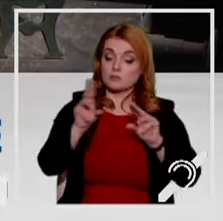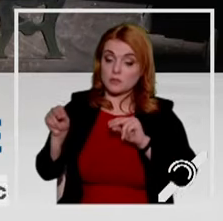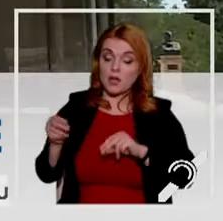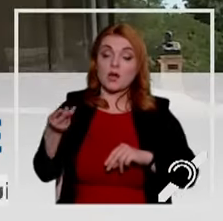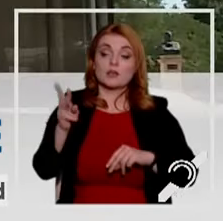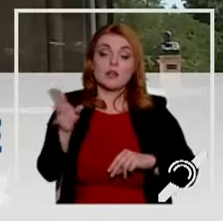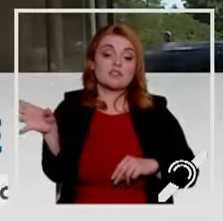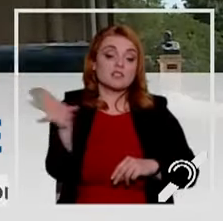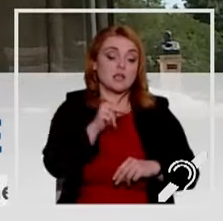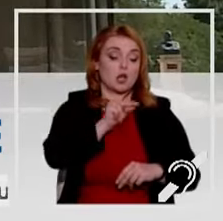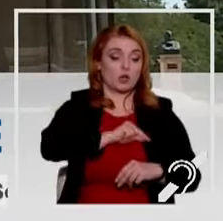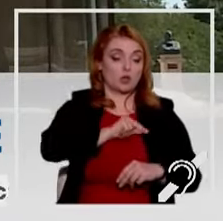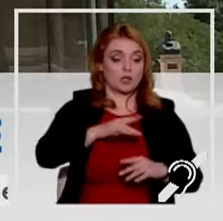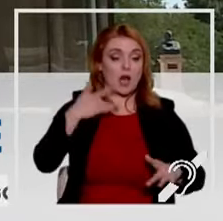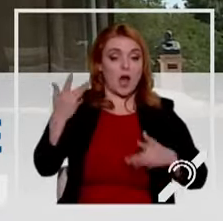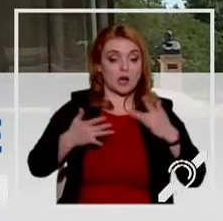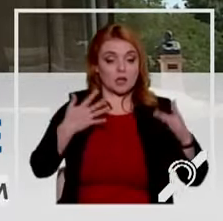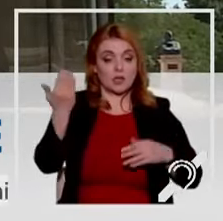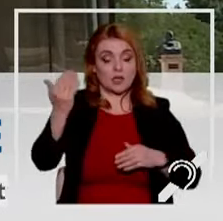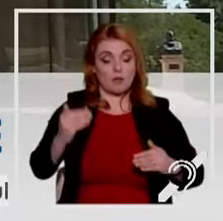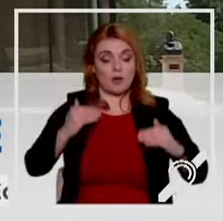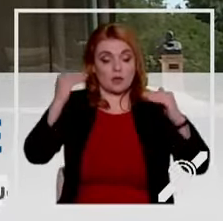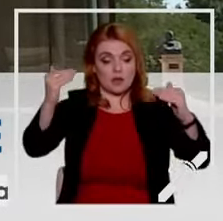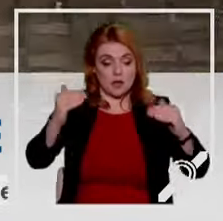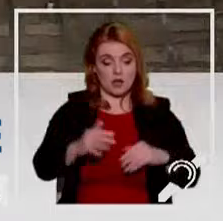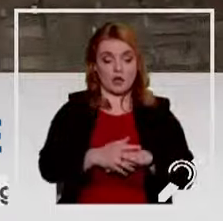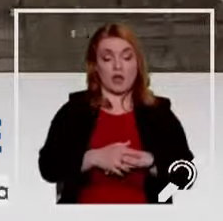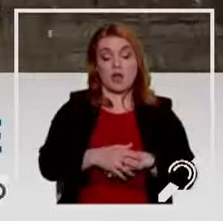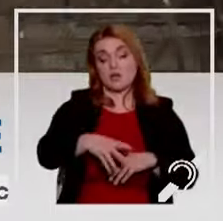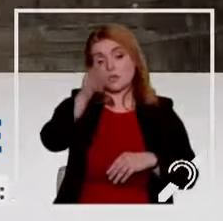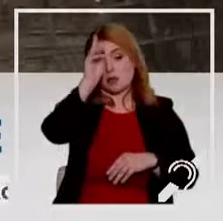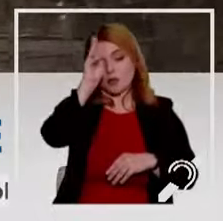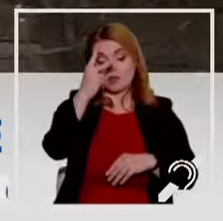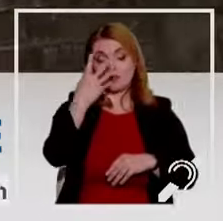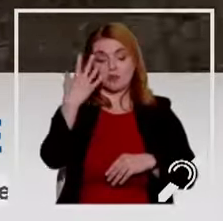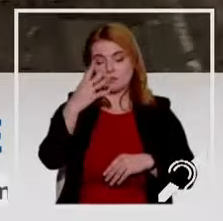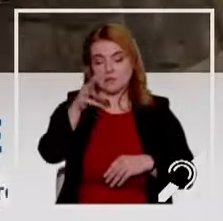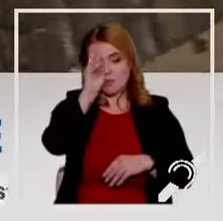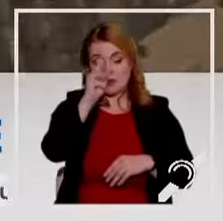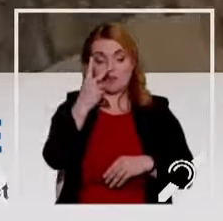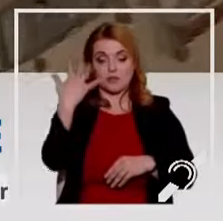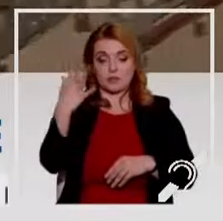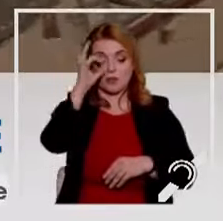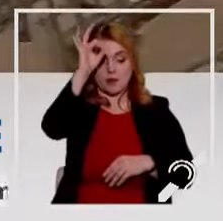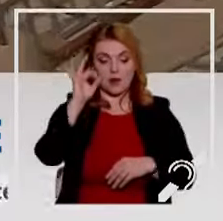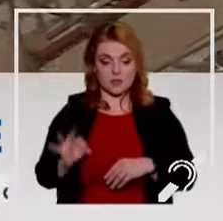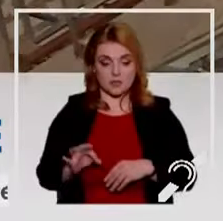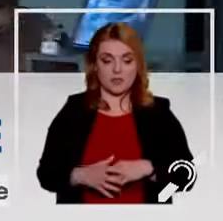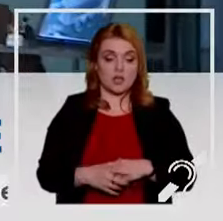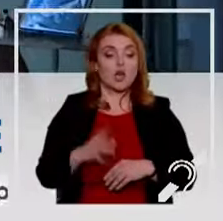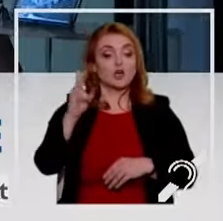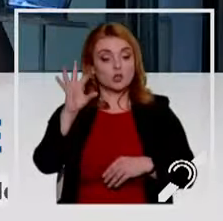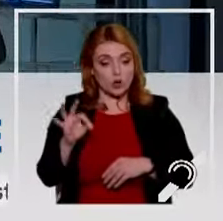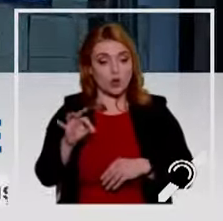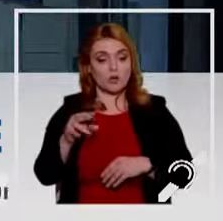instituțiile publice, însă mai e de lucru în domenii precum restaurarea monumentelor arhitecturale, iar în unele orașe parcă ar mai fi